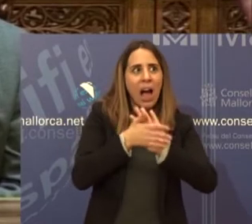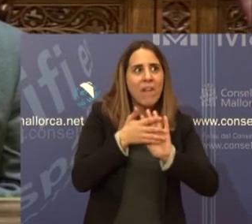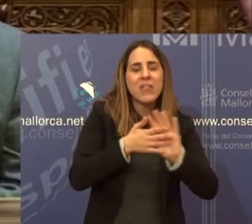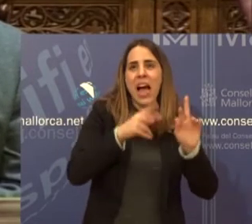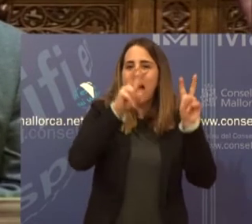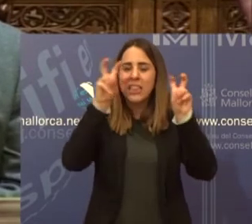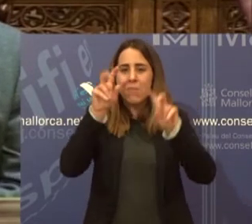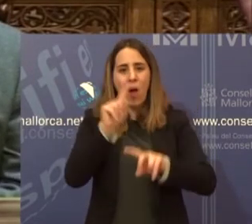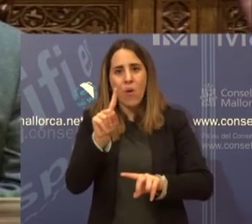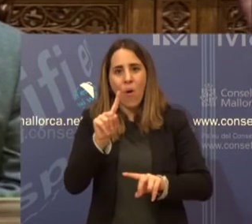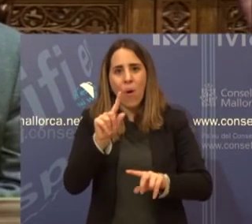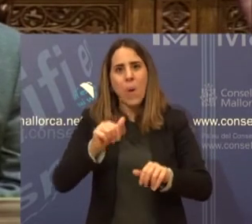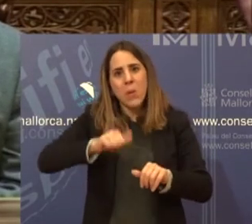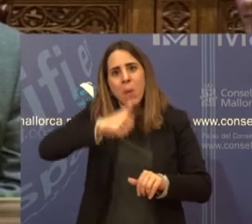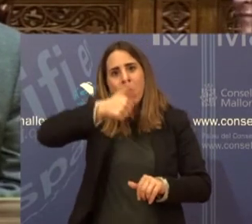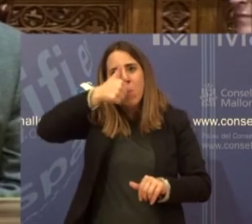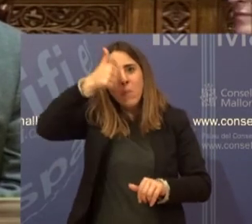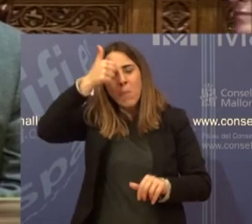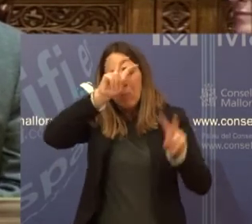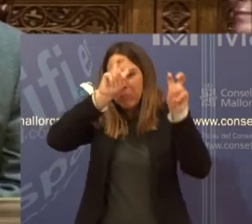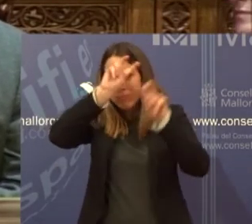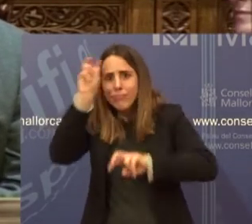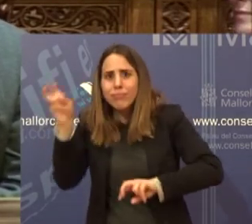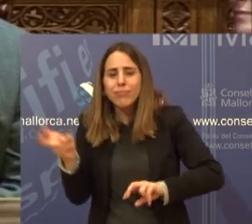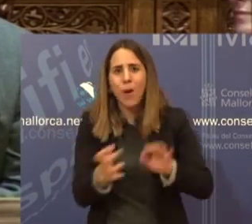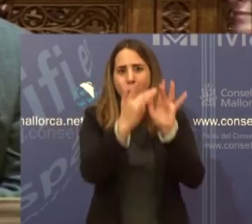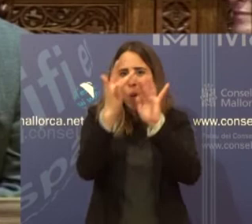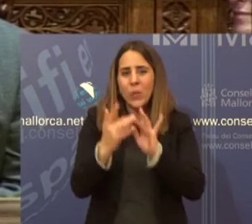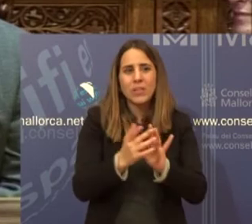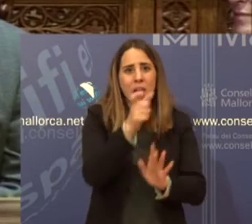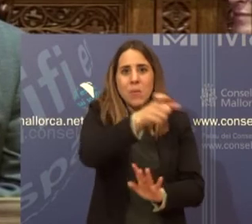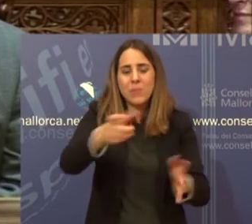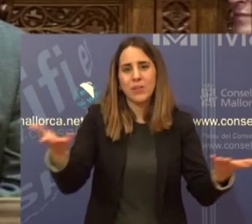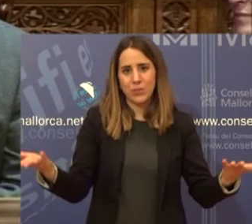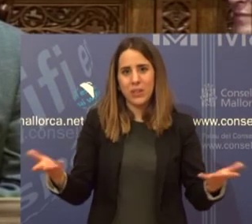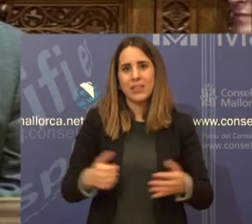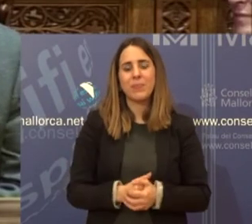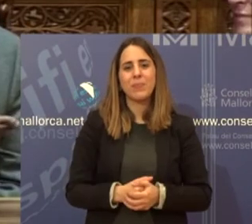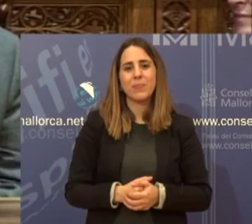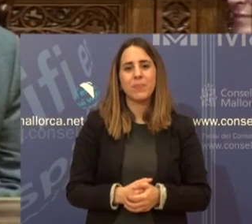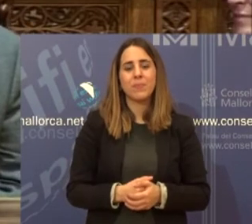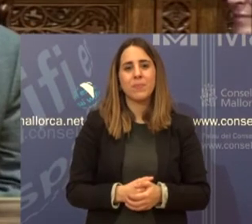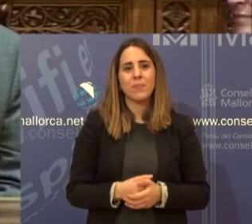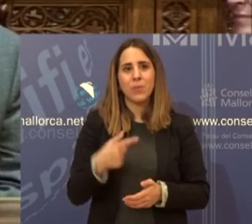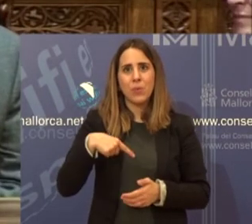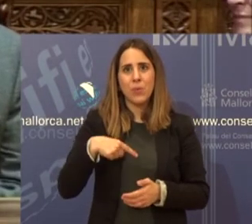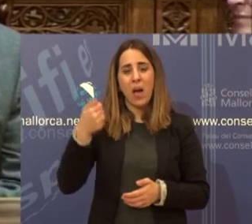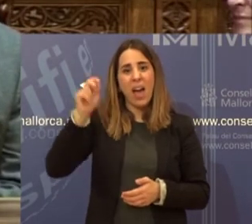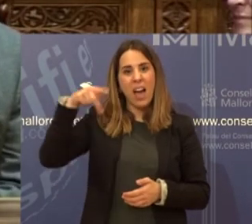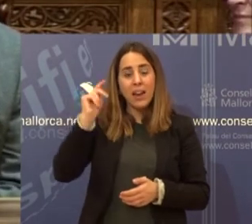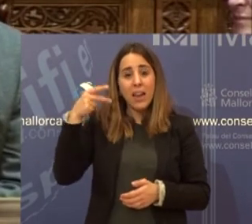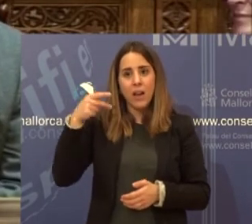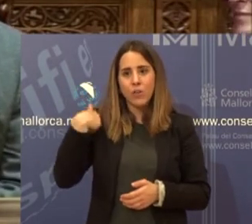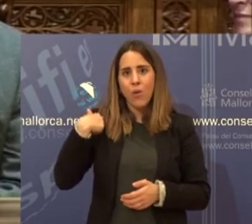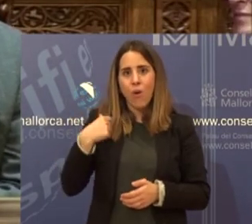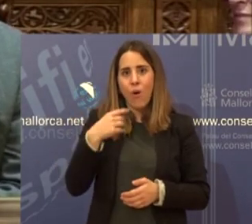cert temps, o per discutir aquelles coses que anem fent, o aprovar aquelles coses que anem fent. Jo ara que els vaig conèixer fa un